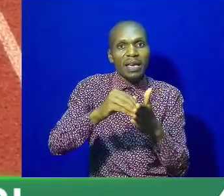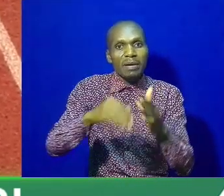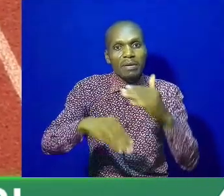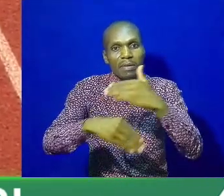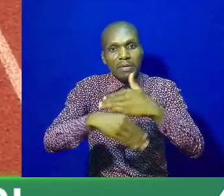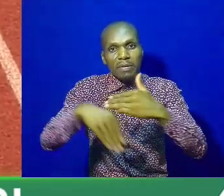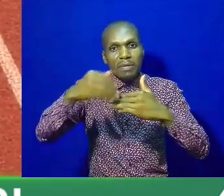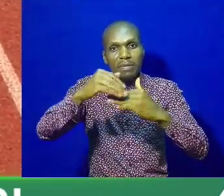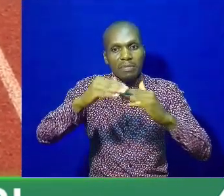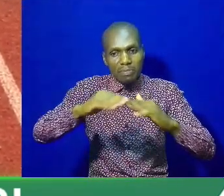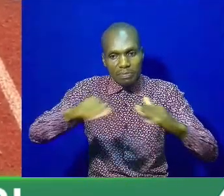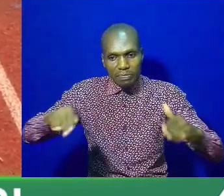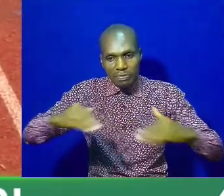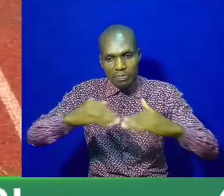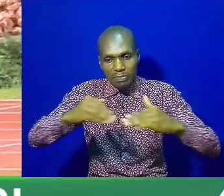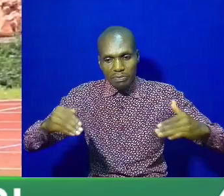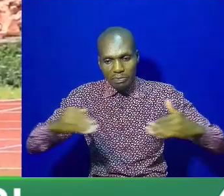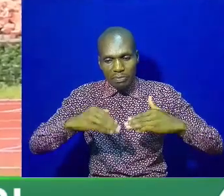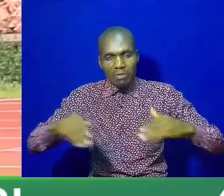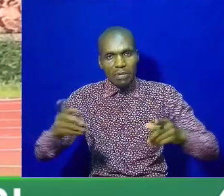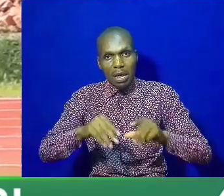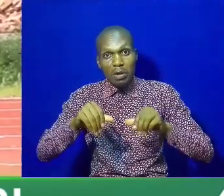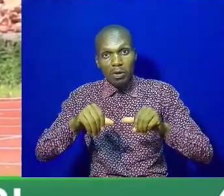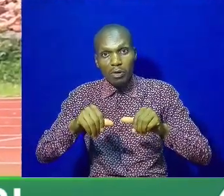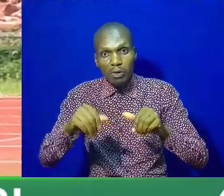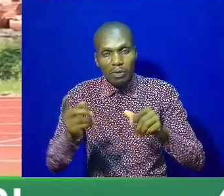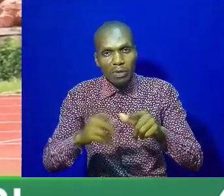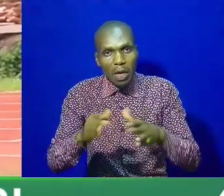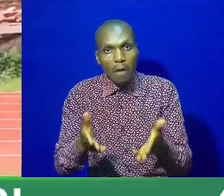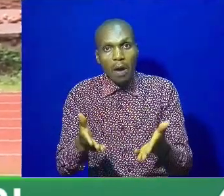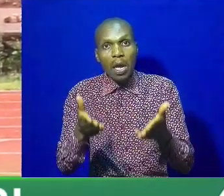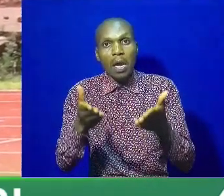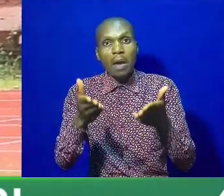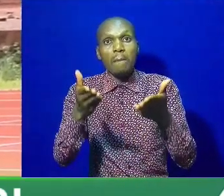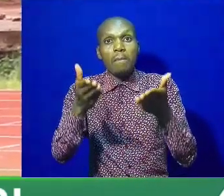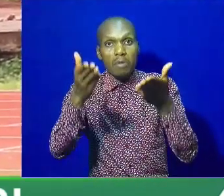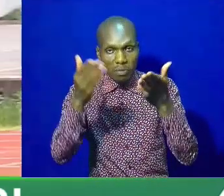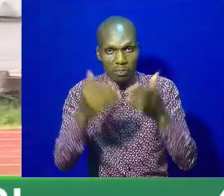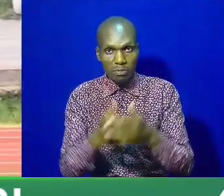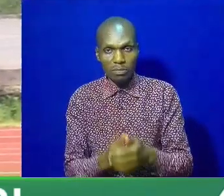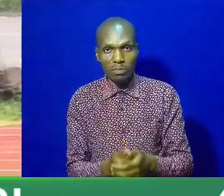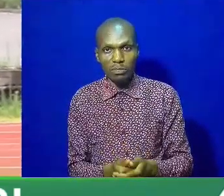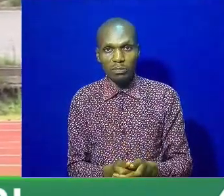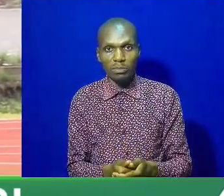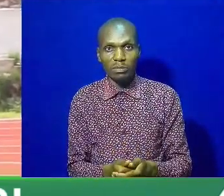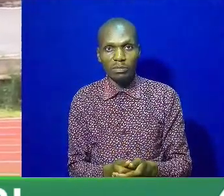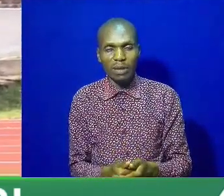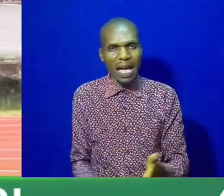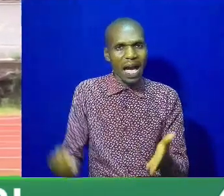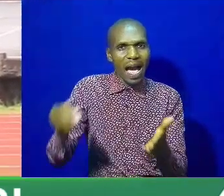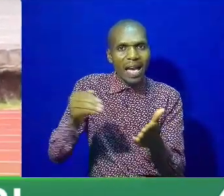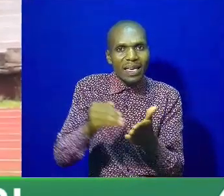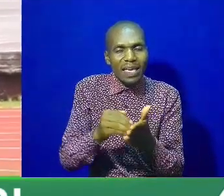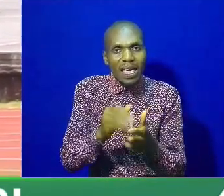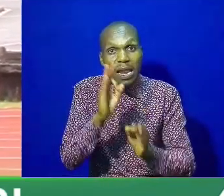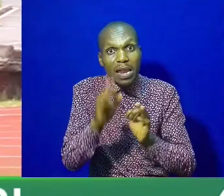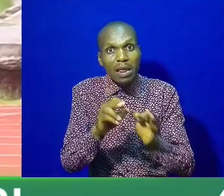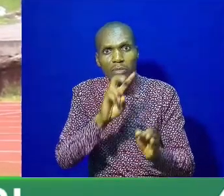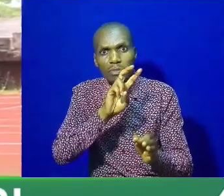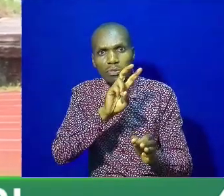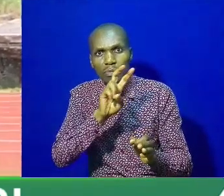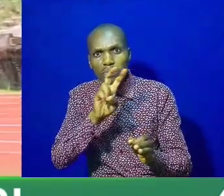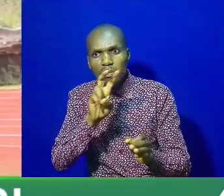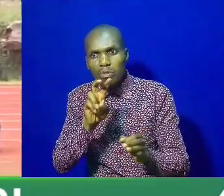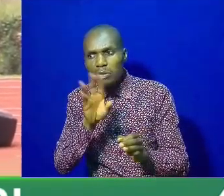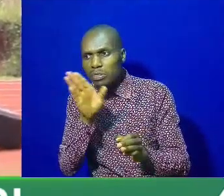Gusii Stadium ase chinse ya mochinde ni okora agenderere ili okoge kini kwa ikia birengo vya igoro. Alafu mwisa kuli gire ligari kando